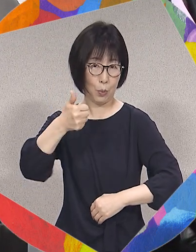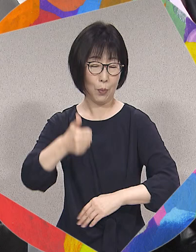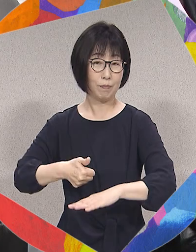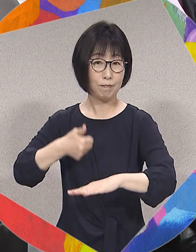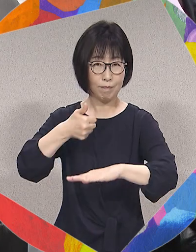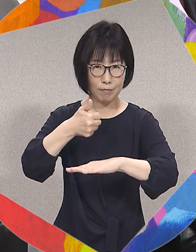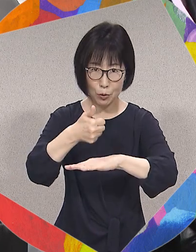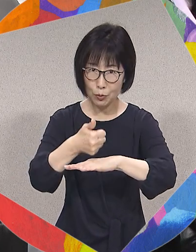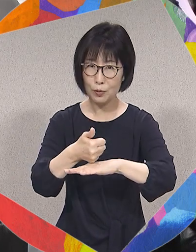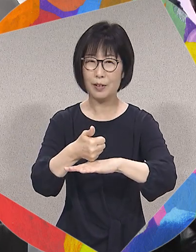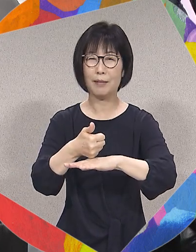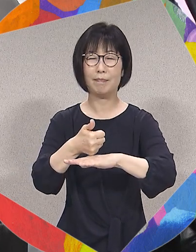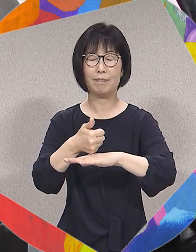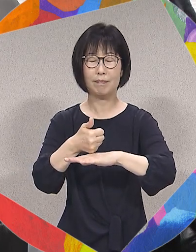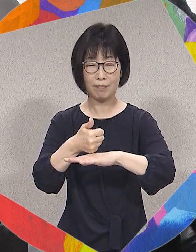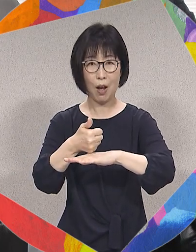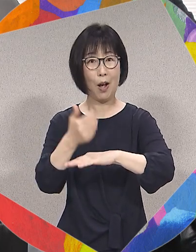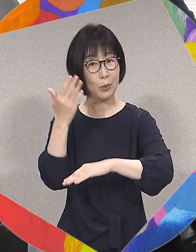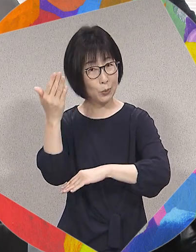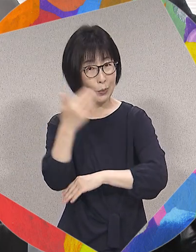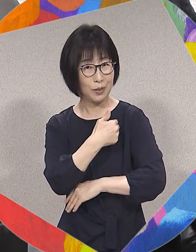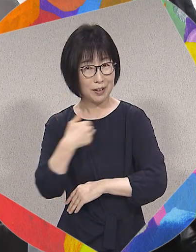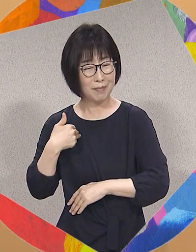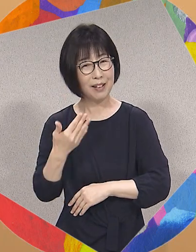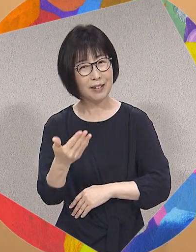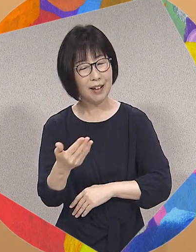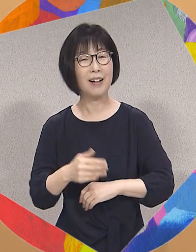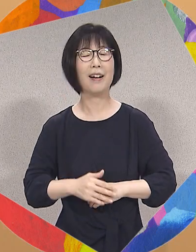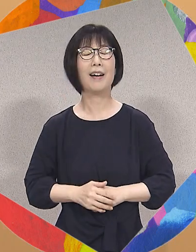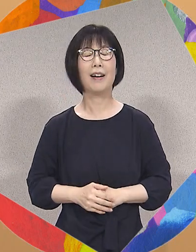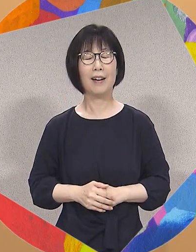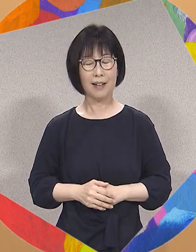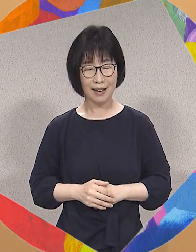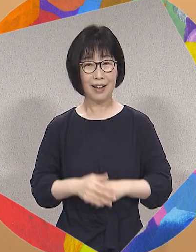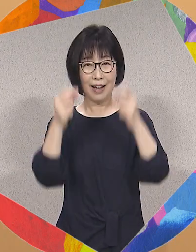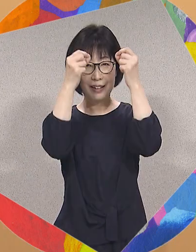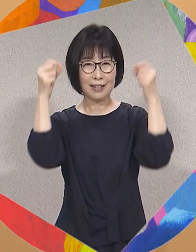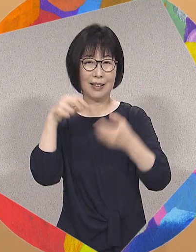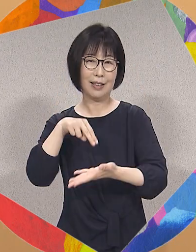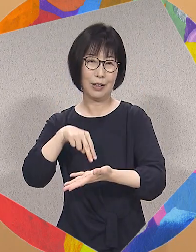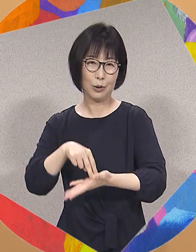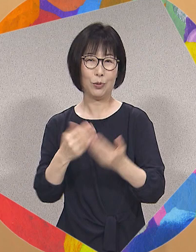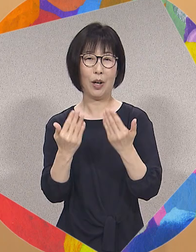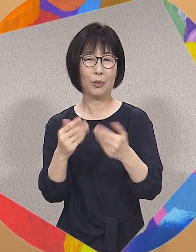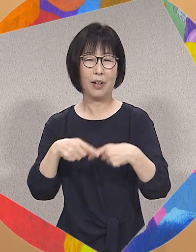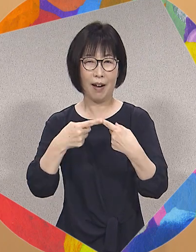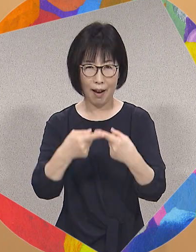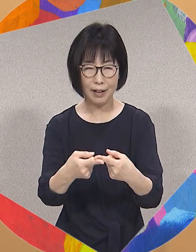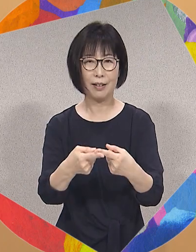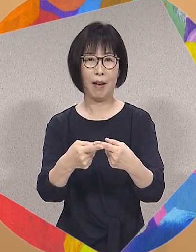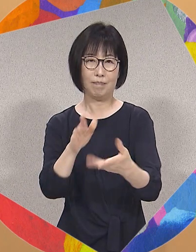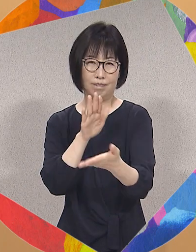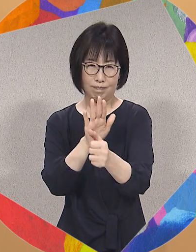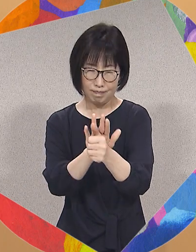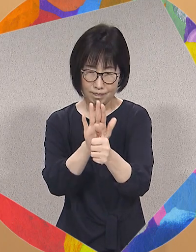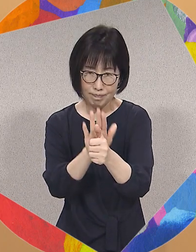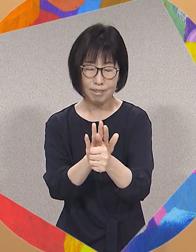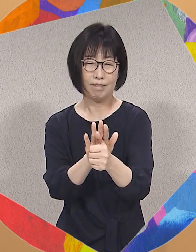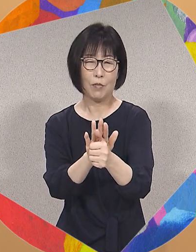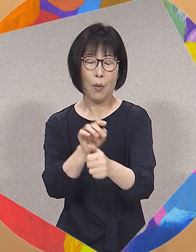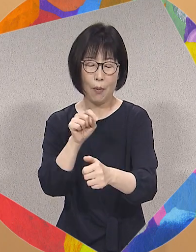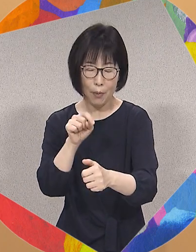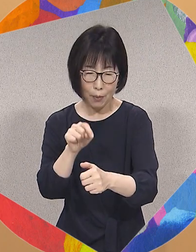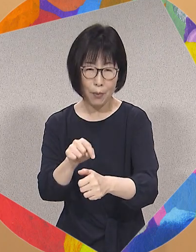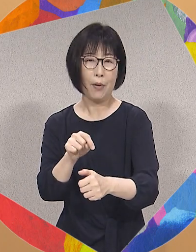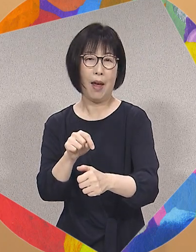として就任されるっていうのは当時想像できましたか？ 私立学校に入って、それを私立学校を支えるっ